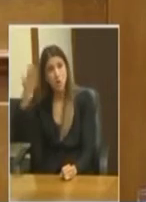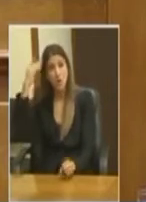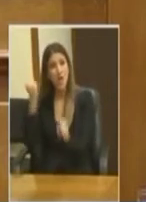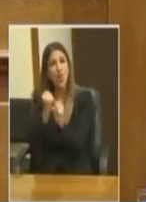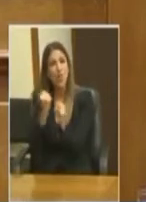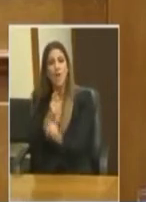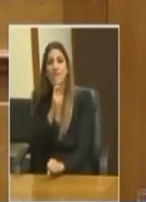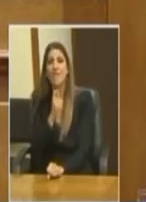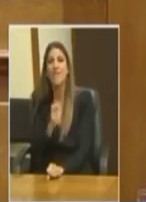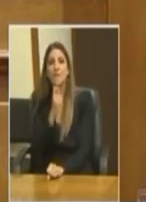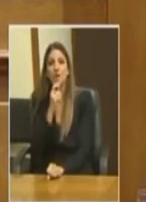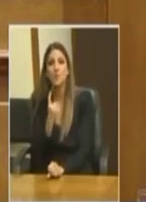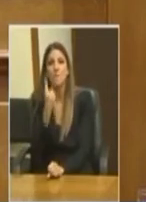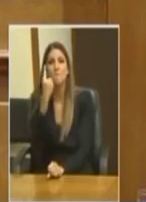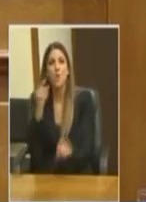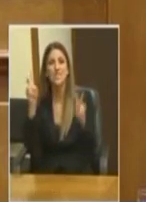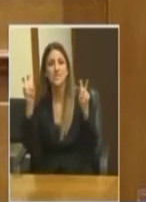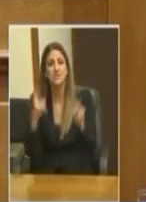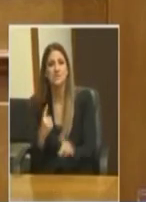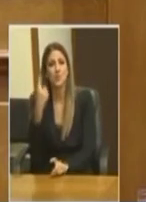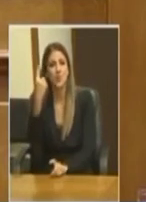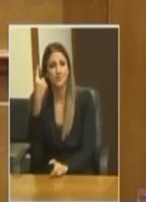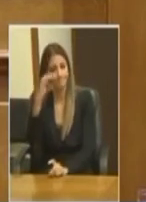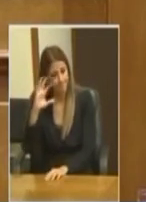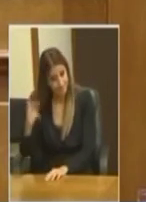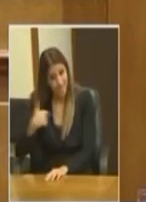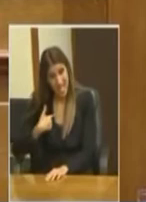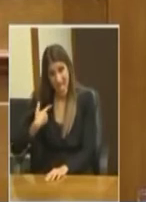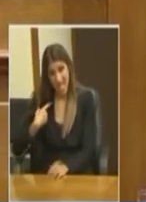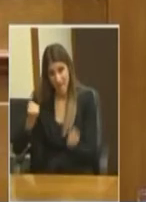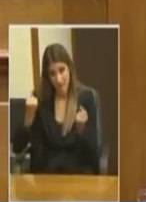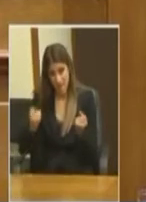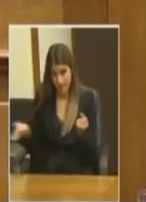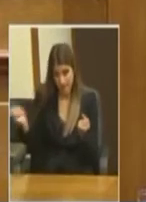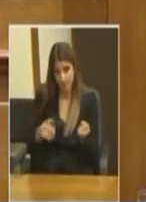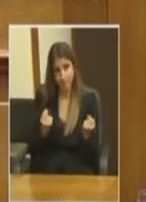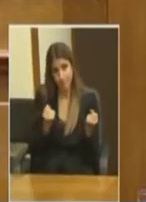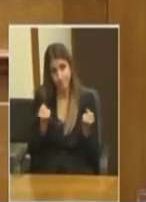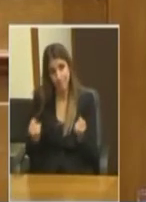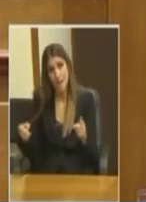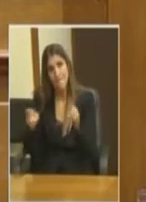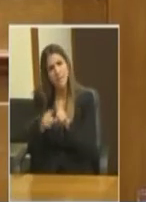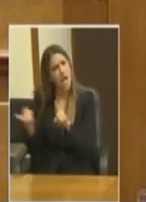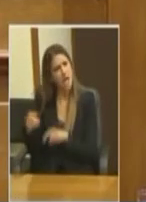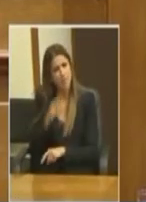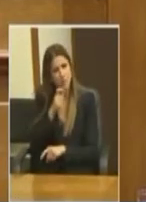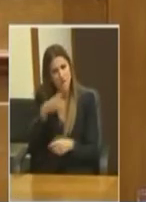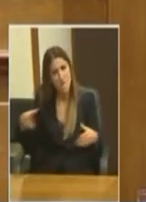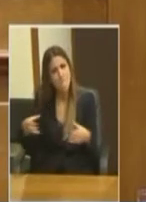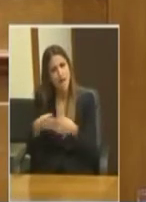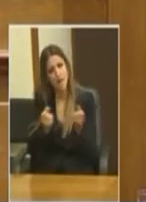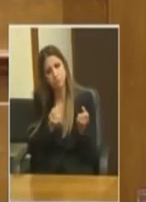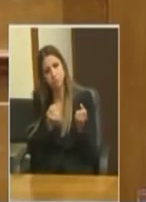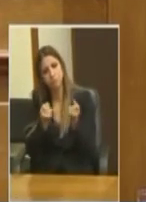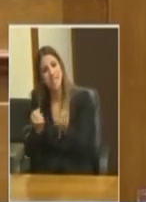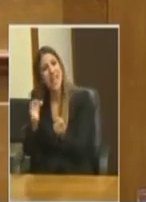του στη Βουλή ότι έχει πολλά θετικά σημεία και την στηρίζει. Τόνισε όμως ότι δεν πάσχει από πολιτική αγραμματοσύνη ώστε να μην ψηφίσει